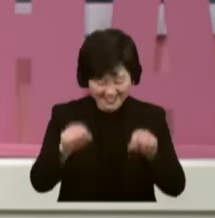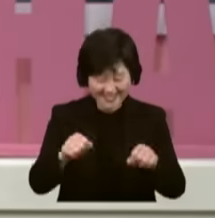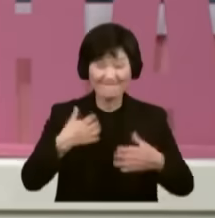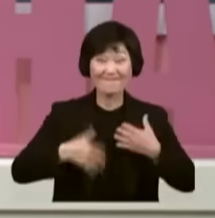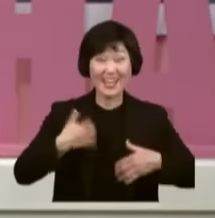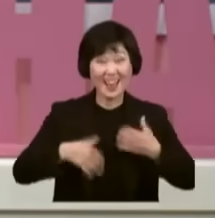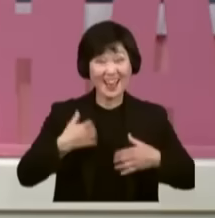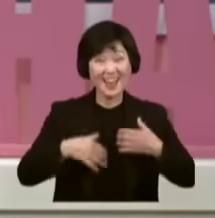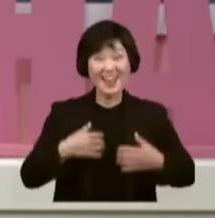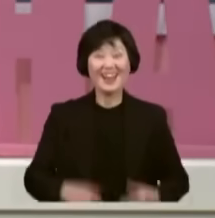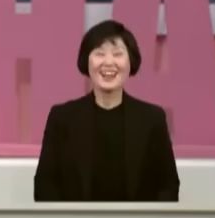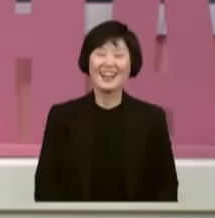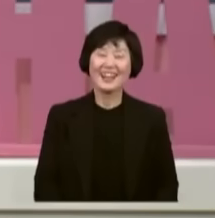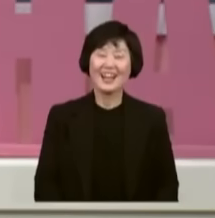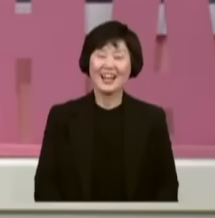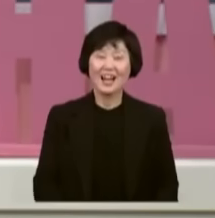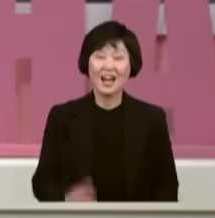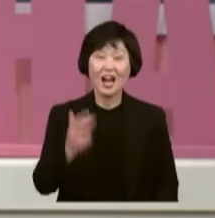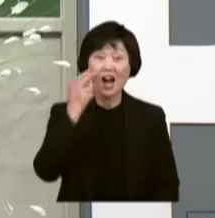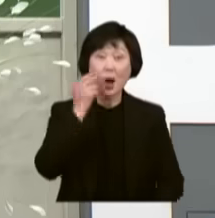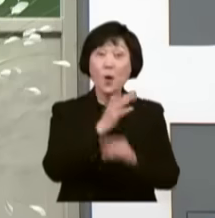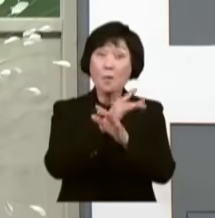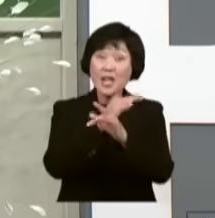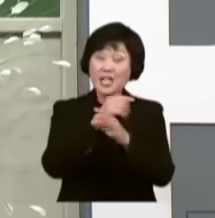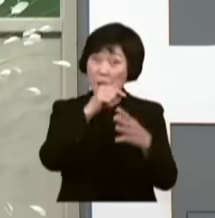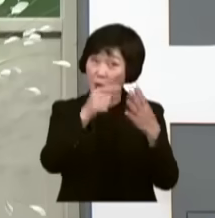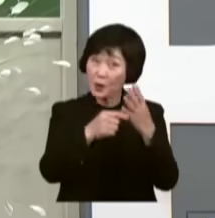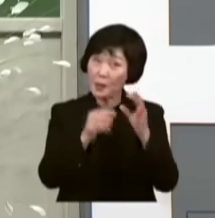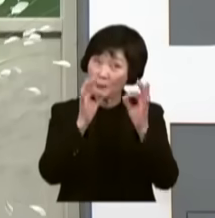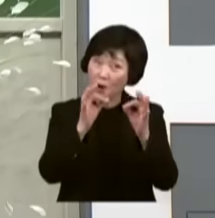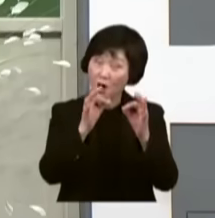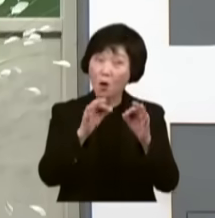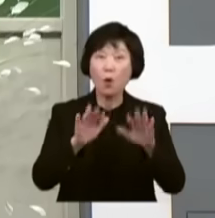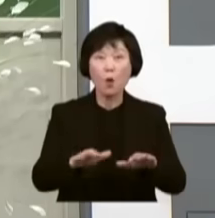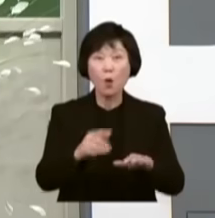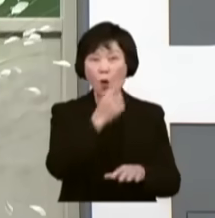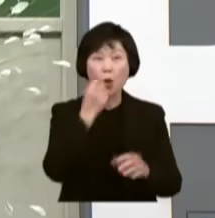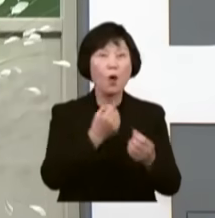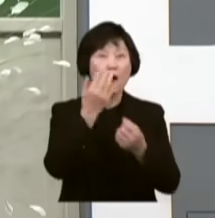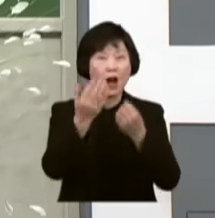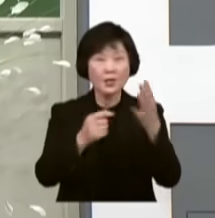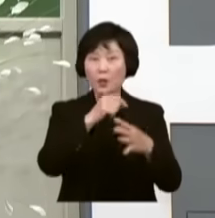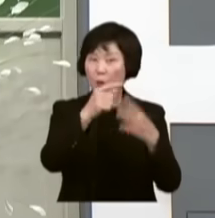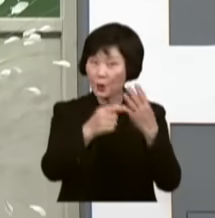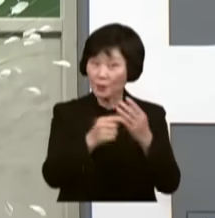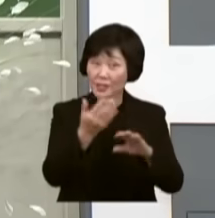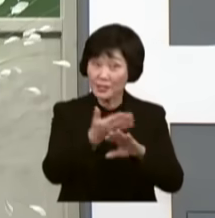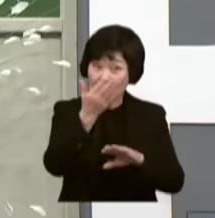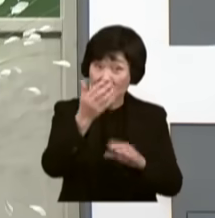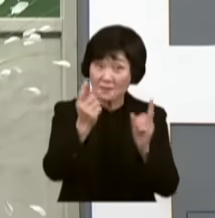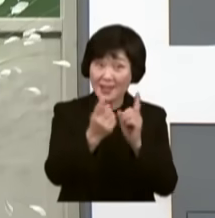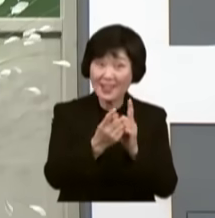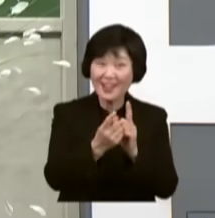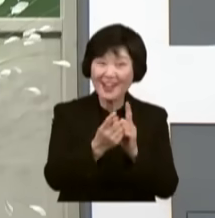이야. 저희가 코미디 프로에서 그거 아닌 이렇게 또 간증 프로에서 우리 선배님을 뵙게 되네요.